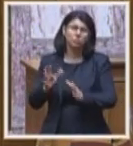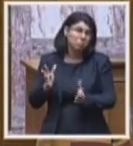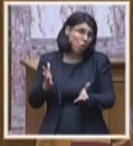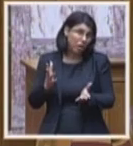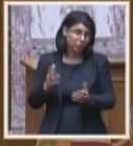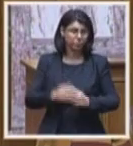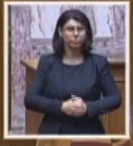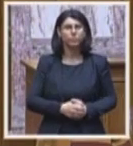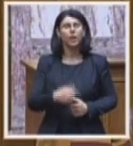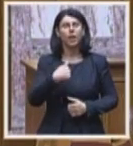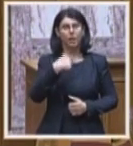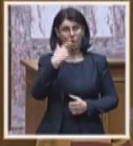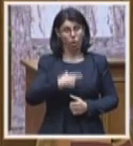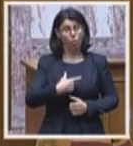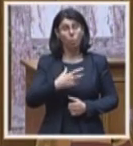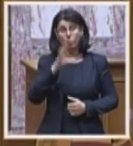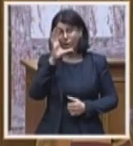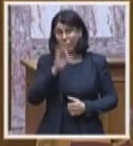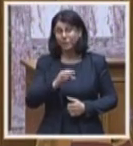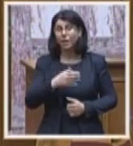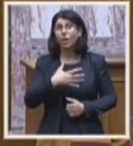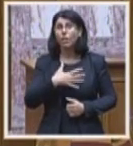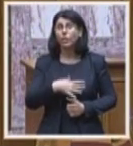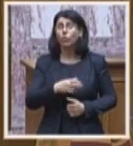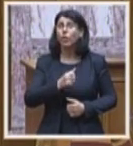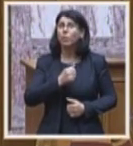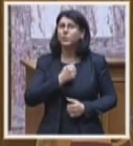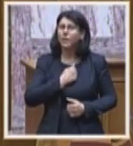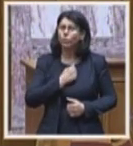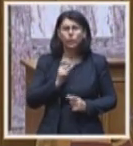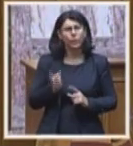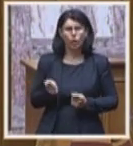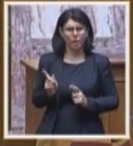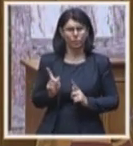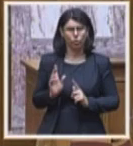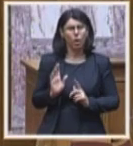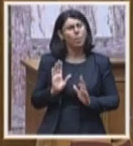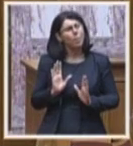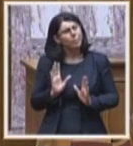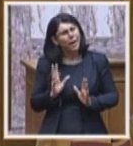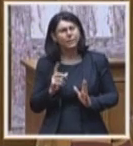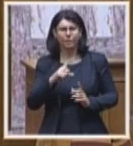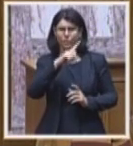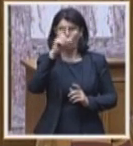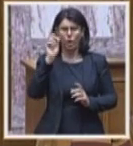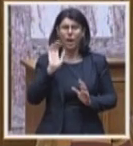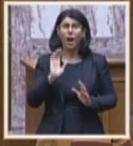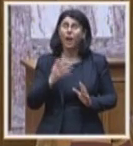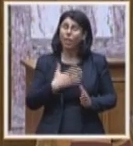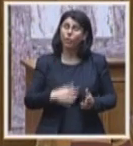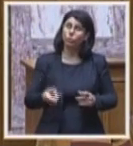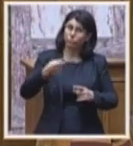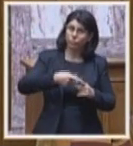Εγώ πραγματικά θέλω να πιστεύω διαφορετικά παρά την δυσκολία της προηγούμενης εβδομάδας. Αλλά θέλω να πω και κάτι